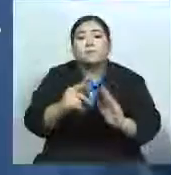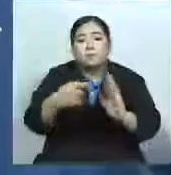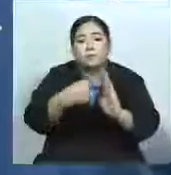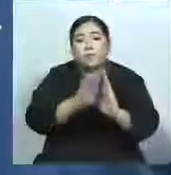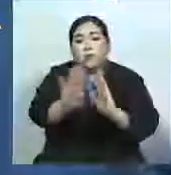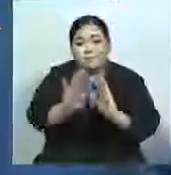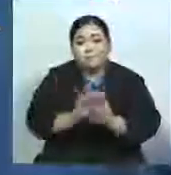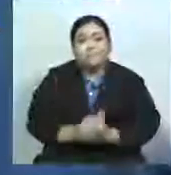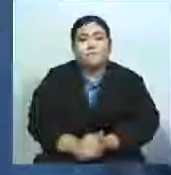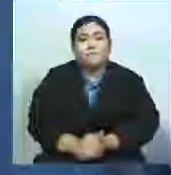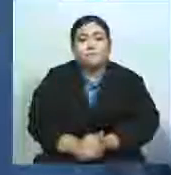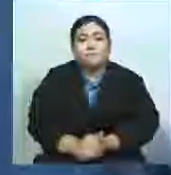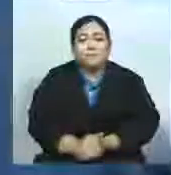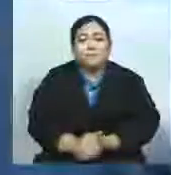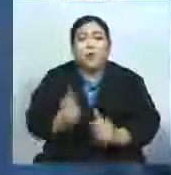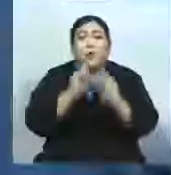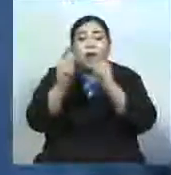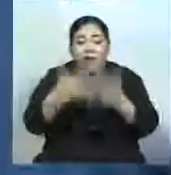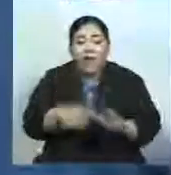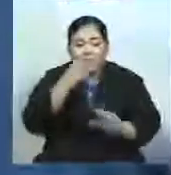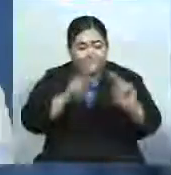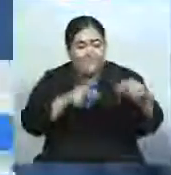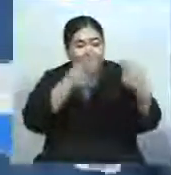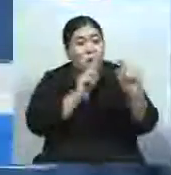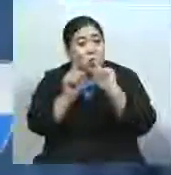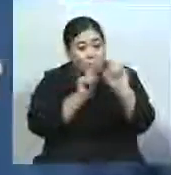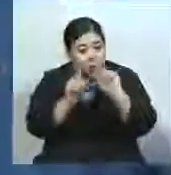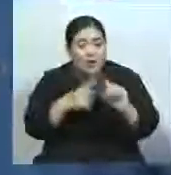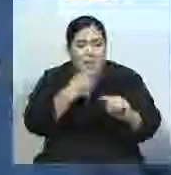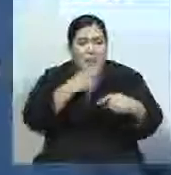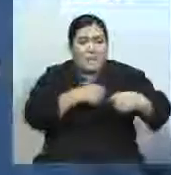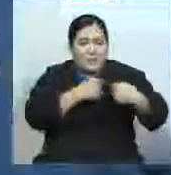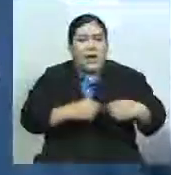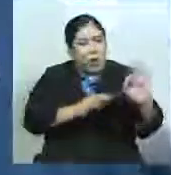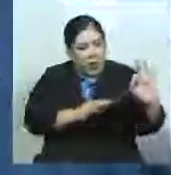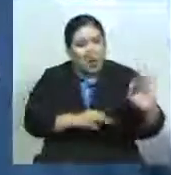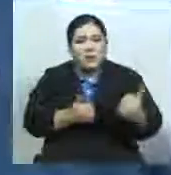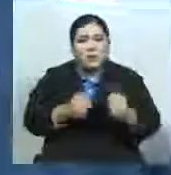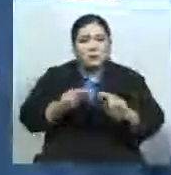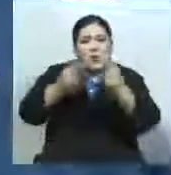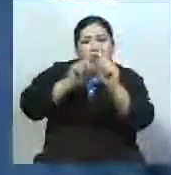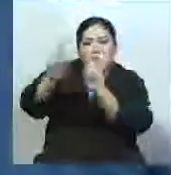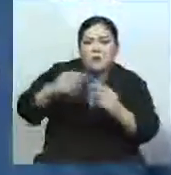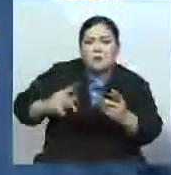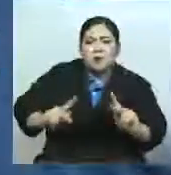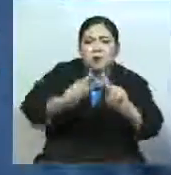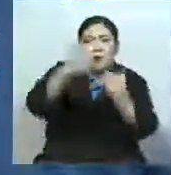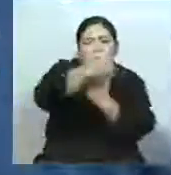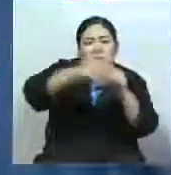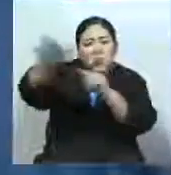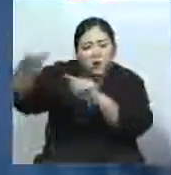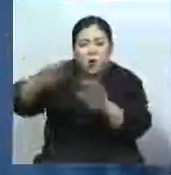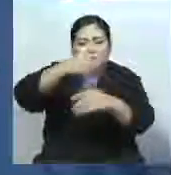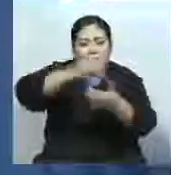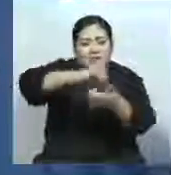กำลังใจทุกคนยังดีแล้วก็ทางโซเชียลก็ได้สื่อสารไปให้ทุกหน่วยงานแล้ววันพรุ่งนี้น่าจะได้ข้อมู